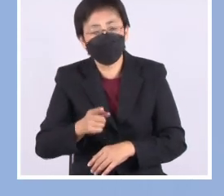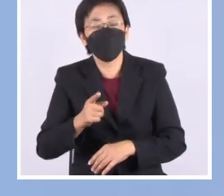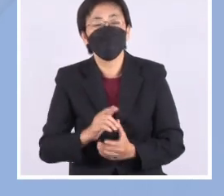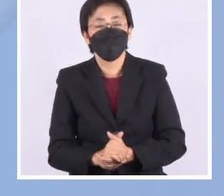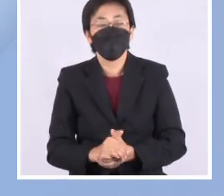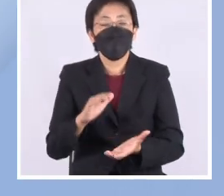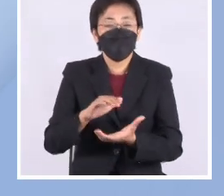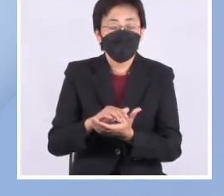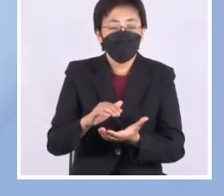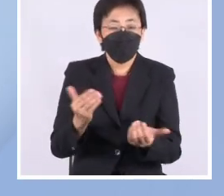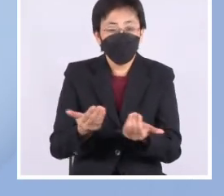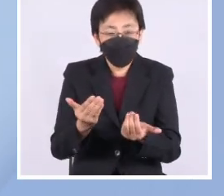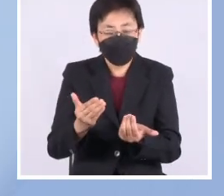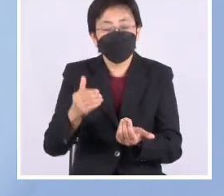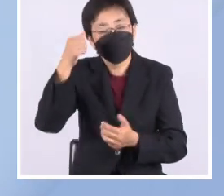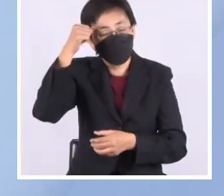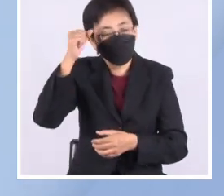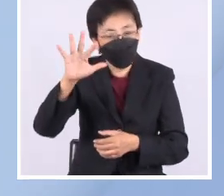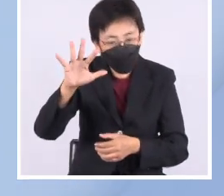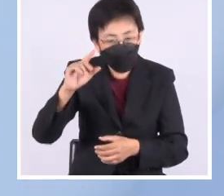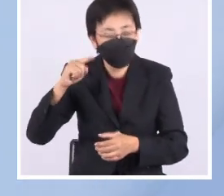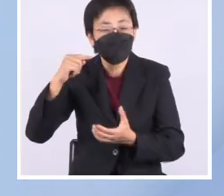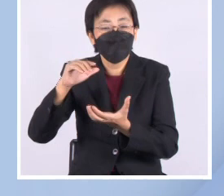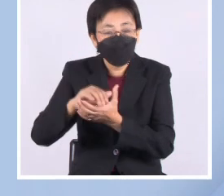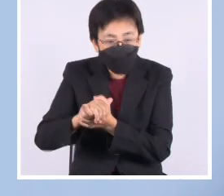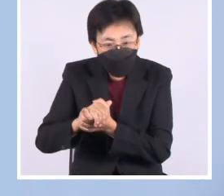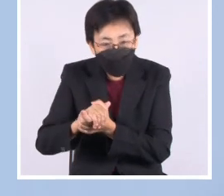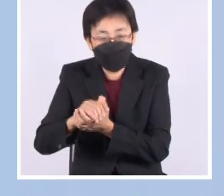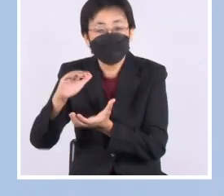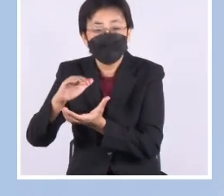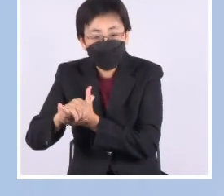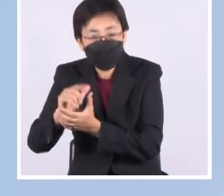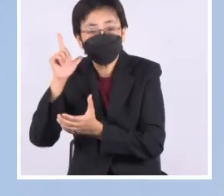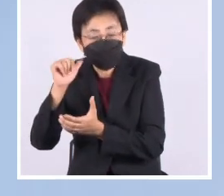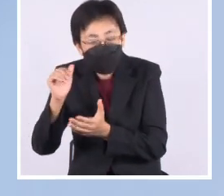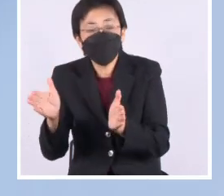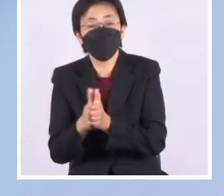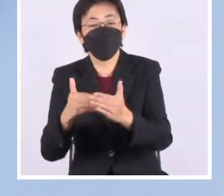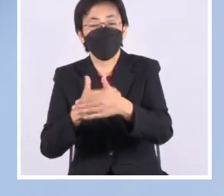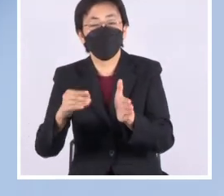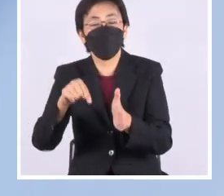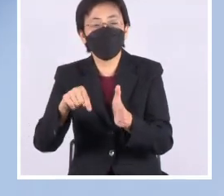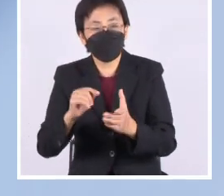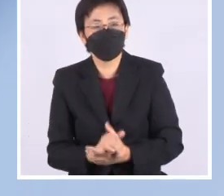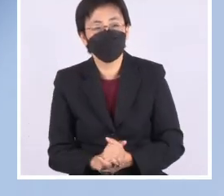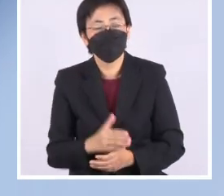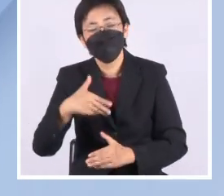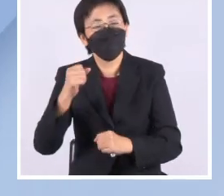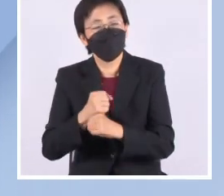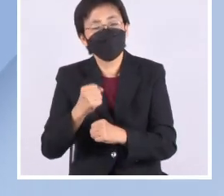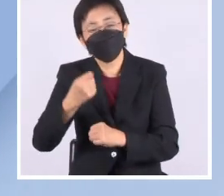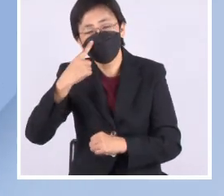มีลูกวัย15วันแล้วมีเมียเห็นบอกว่าหลับกันอะไรกันไปแล้วตอนก่อเหตุแล้วอีกวันนึงก็ยังไปทำงานตามปกตินะ